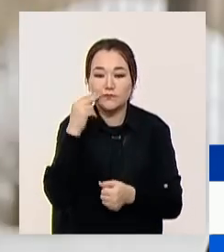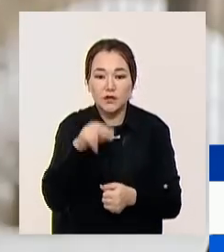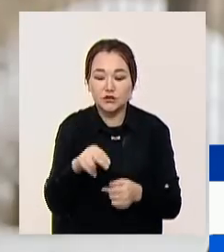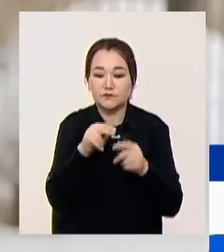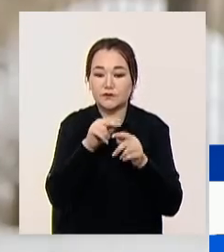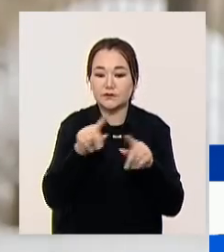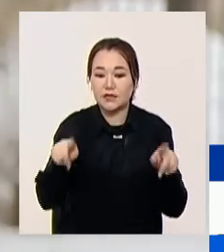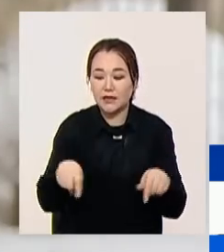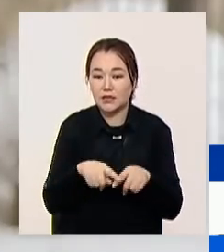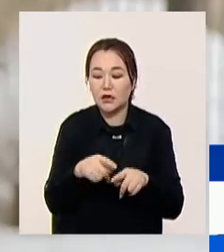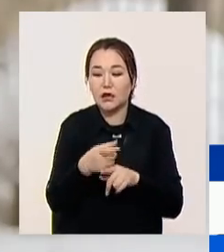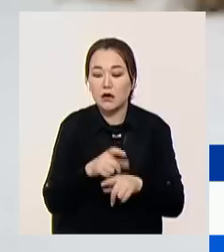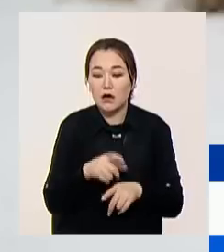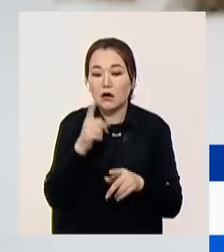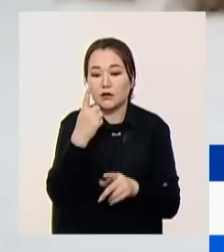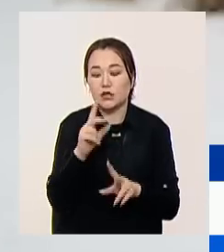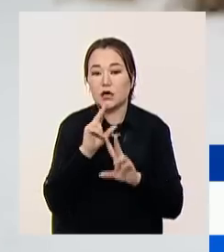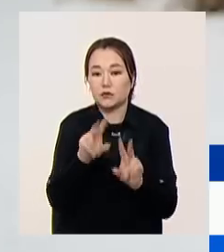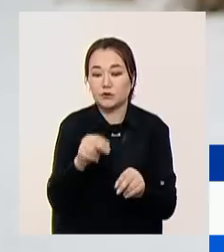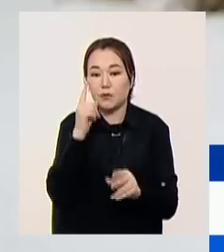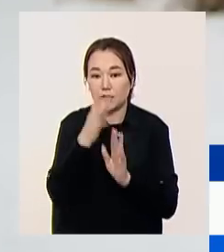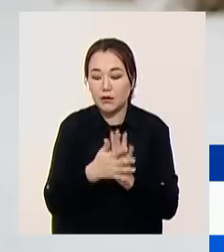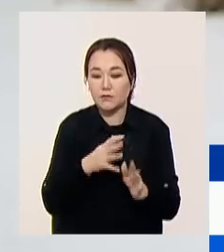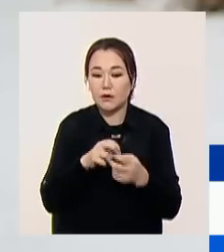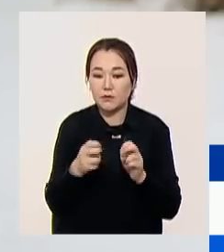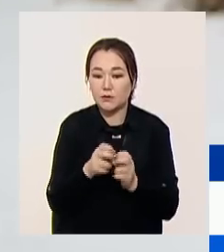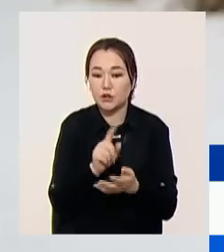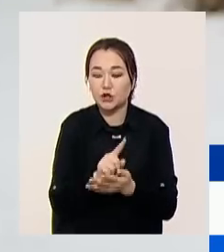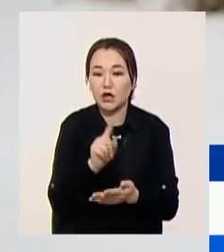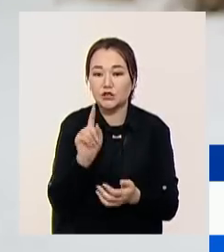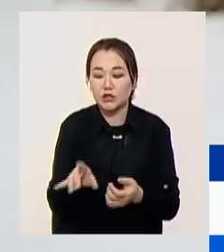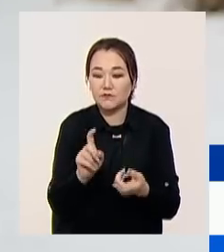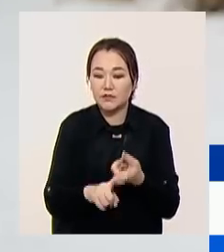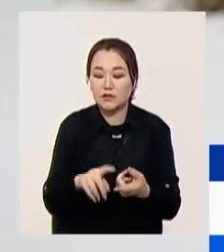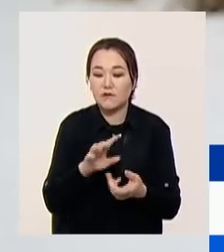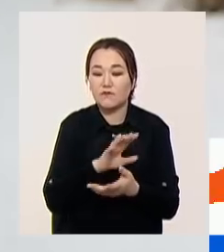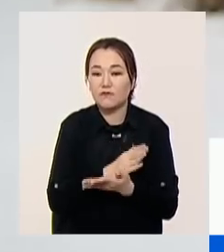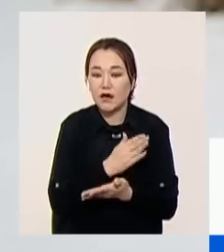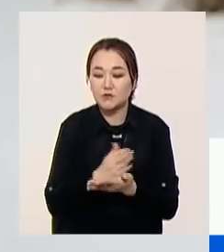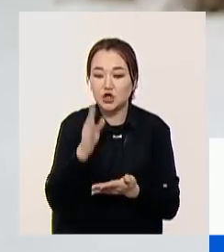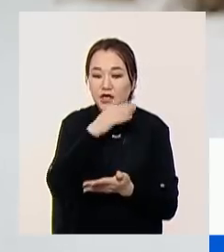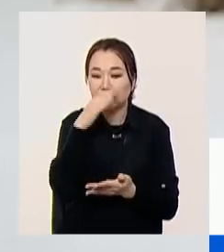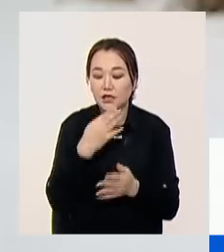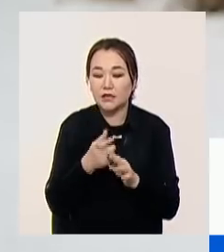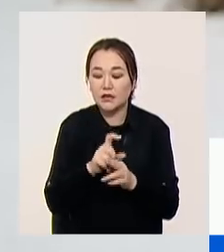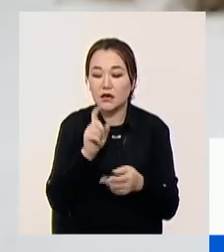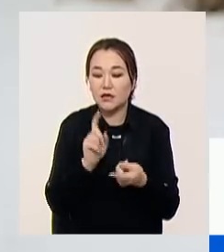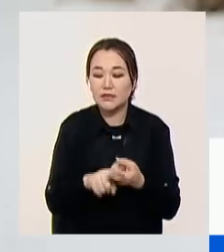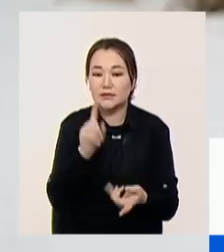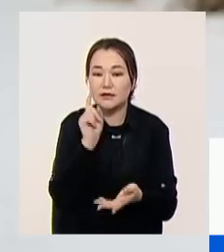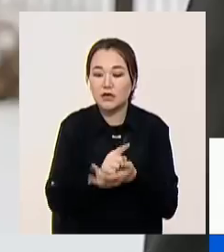здания. Одни обещания. Вы понимаете, вот эта проблема, она не должна касаться вообще родителей. Это должно касаться